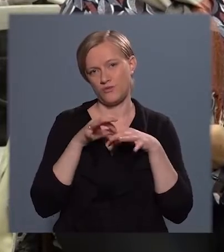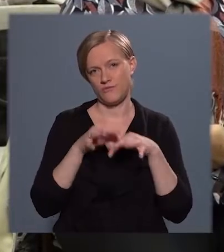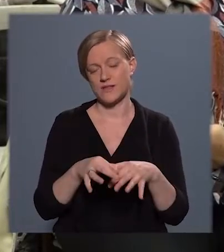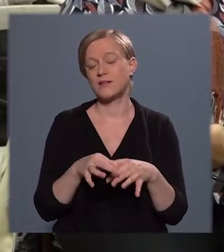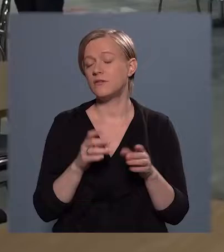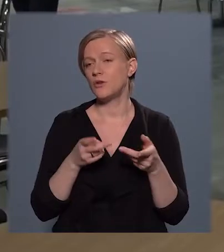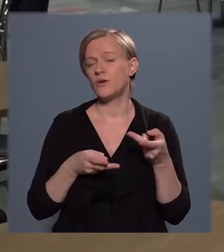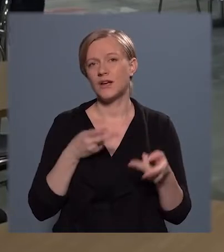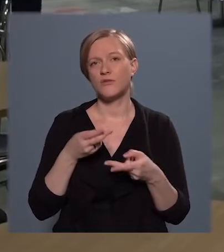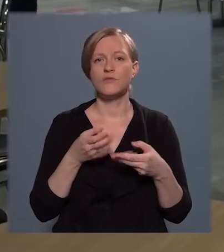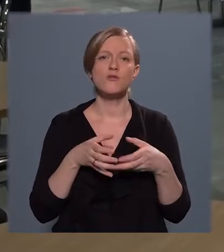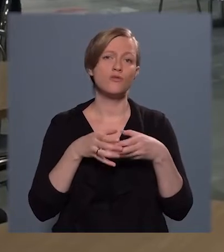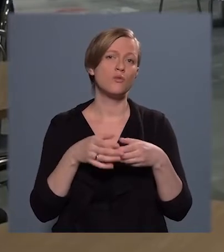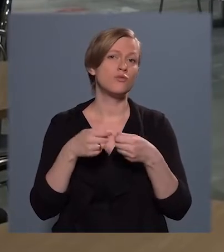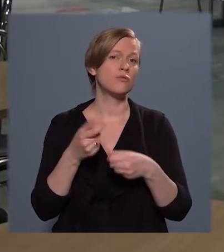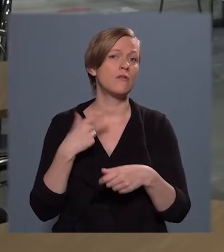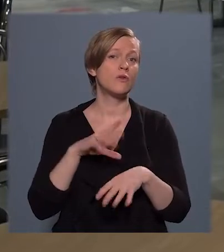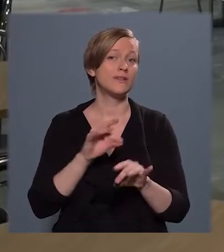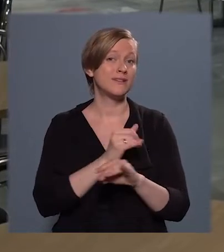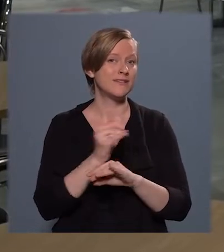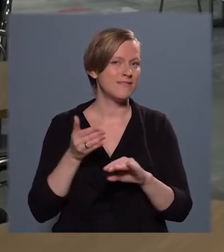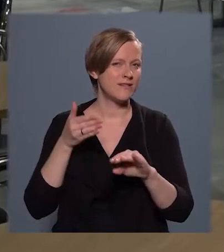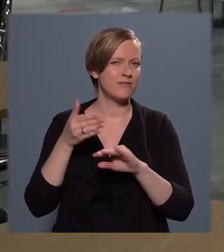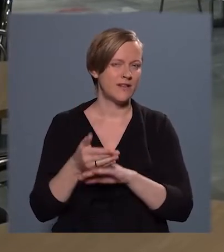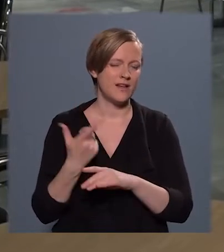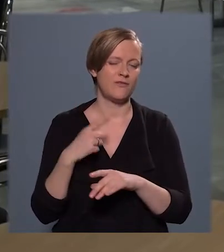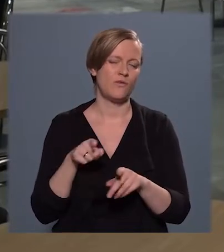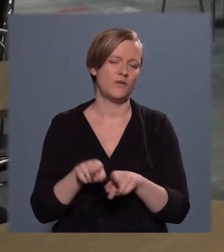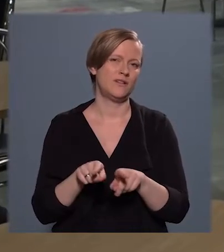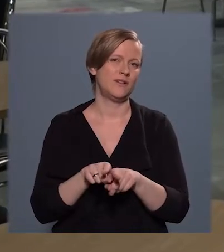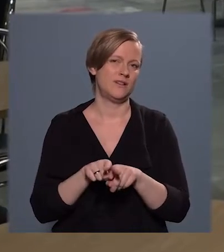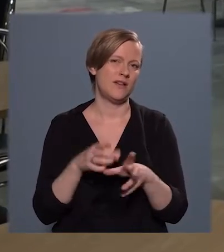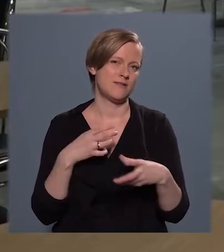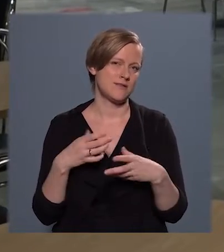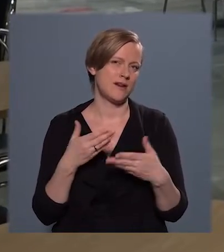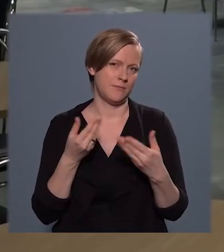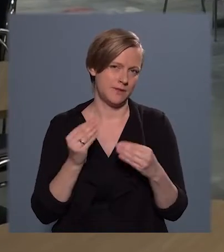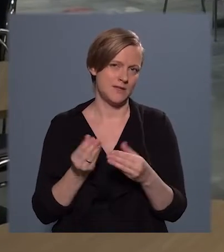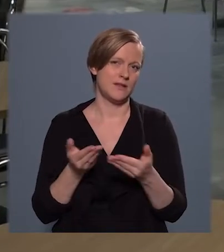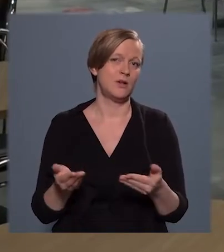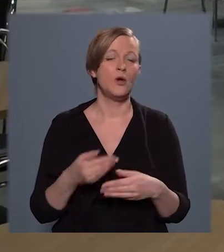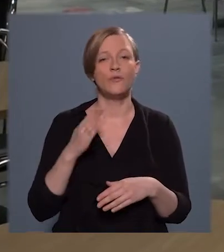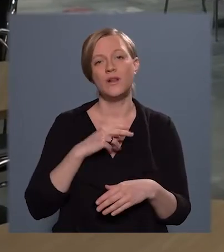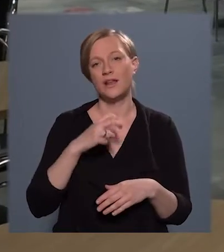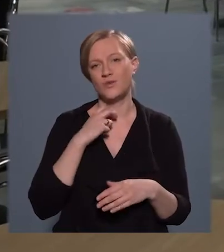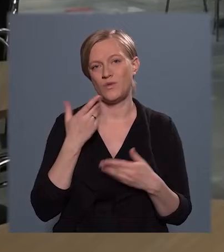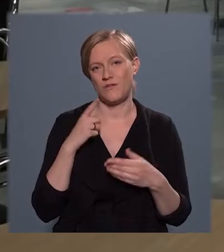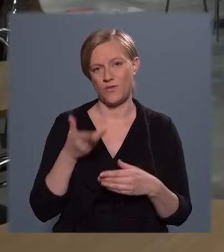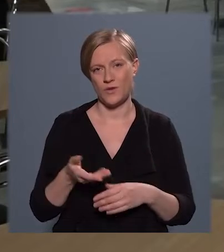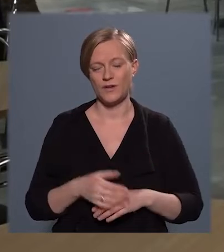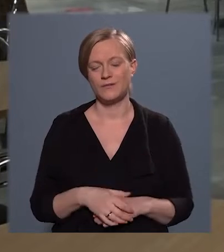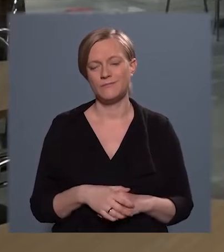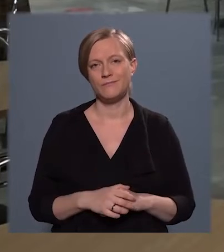kedves kórus tagunk volt, 10 éven keresztül töltötte be ezt a megtisztelő tisztet, Fullár Gyula.